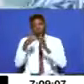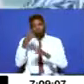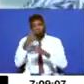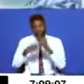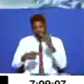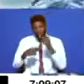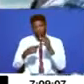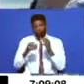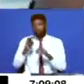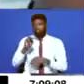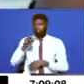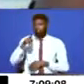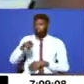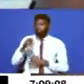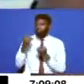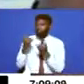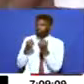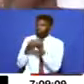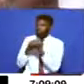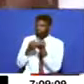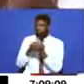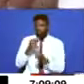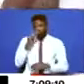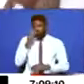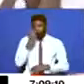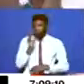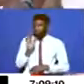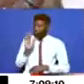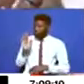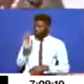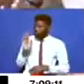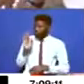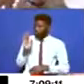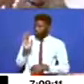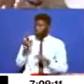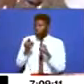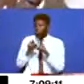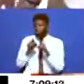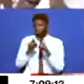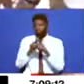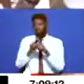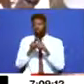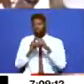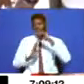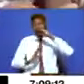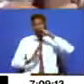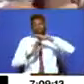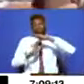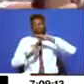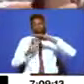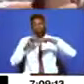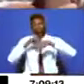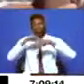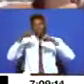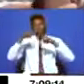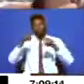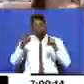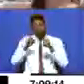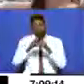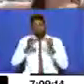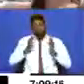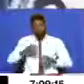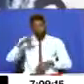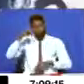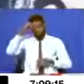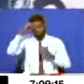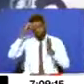sasa, ambapo mbunge wa Mvita Abdul Swamad Nasir anaonekana kuongoza kwenye utafiti huo kama mwaniaji ugavana